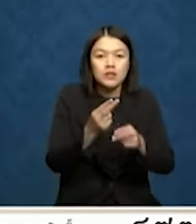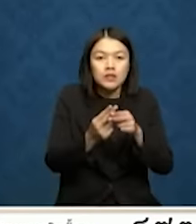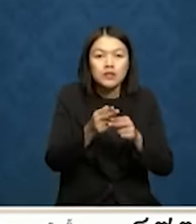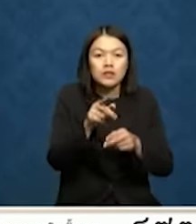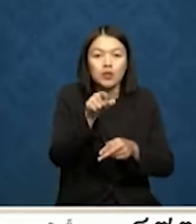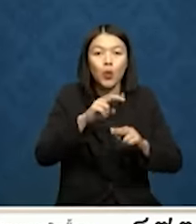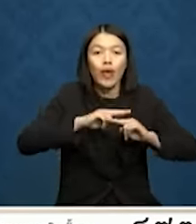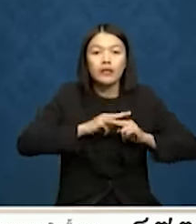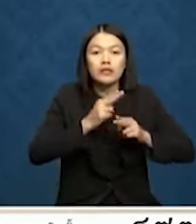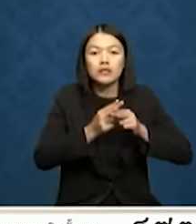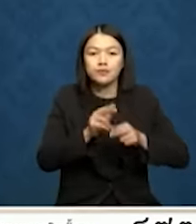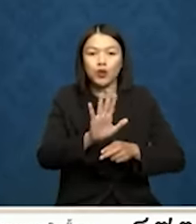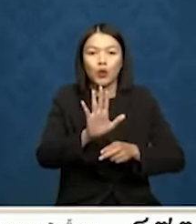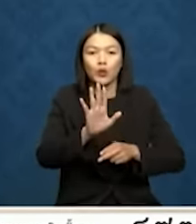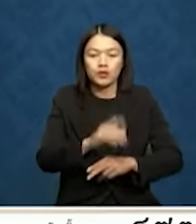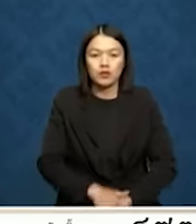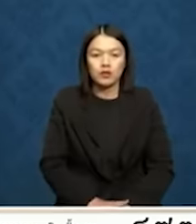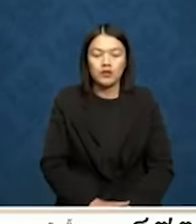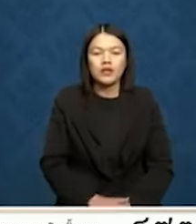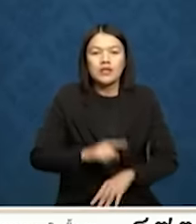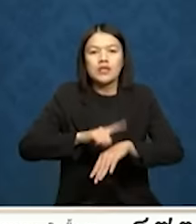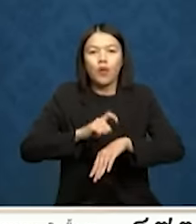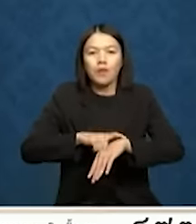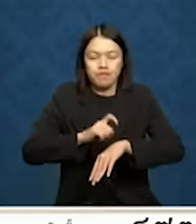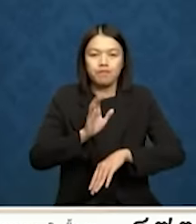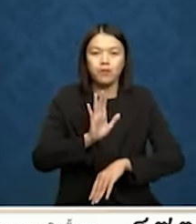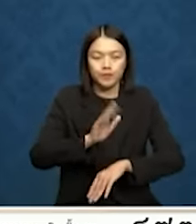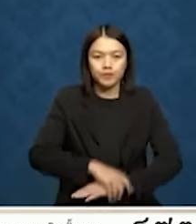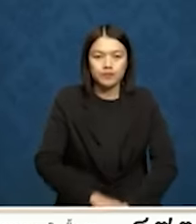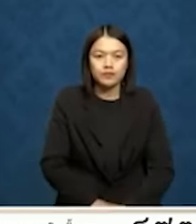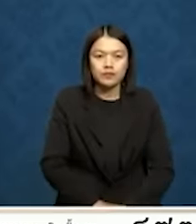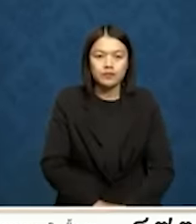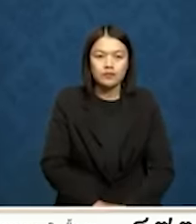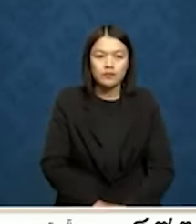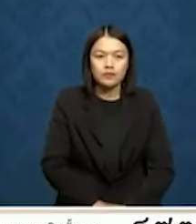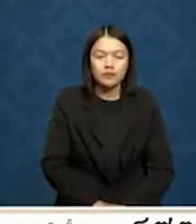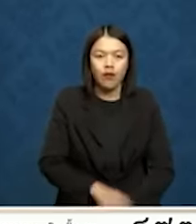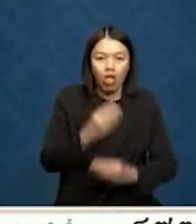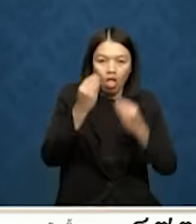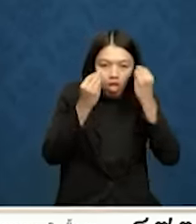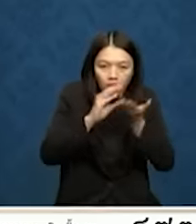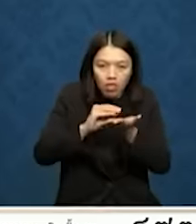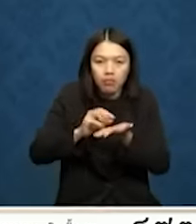หรือมีคำสร้อยอื่นๆครับเพราะจะเสียเวลาแล้วก็จะบันทึกสับสนครับ